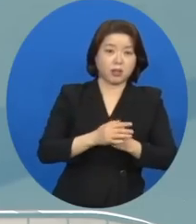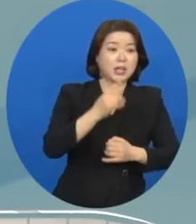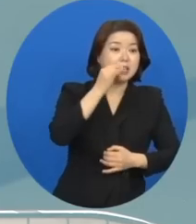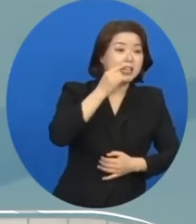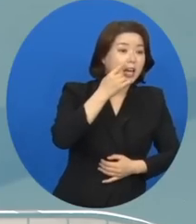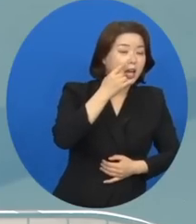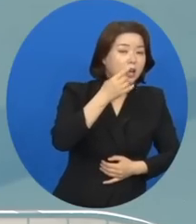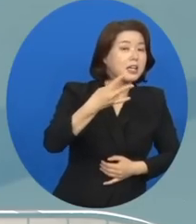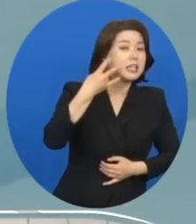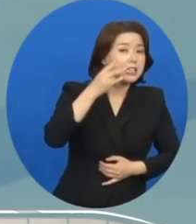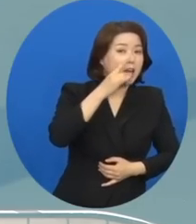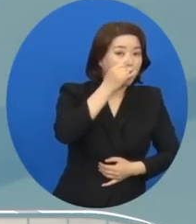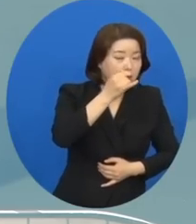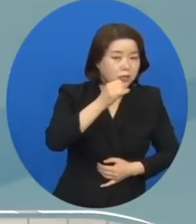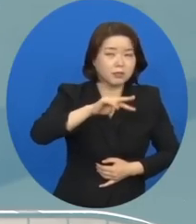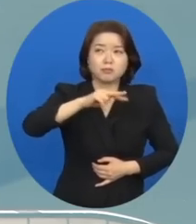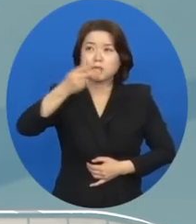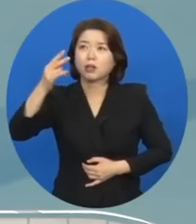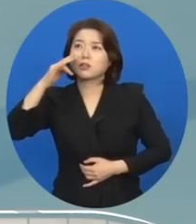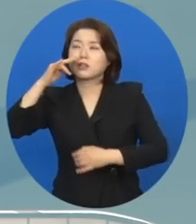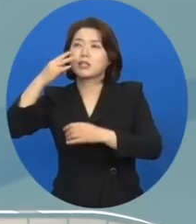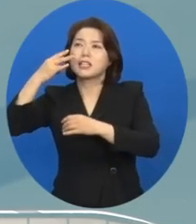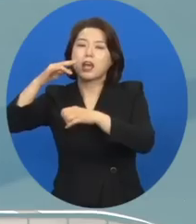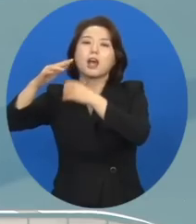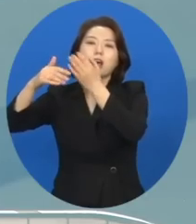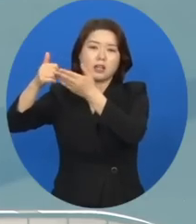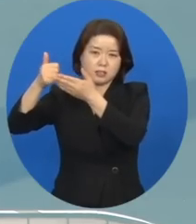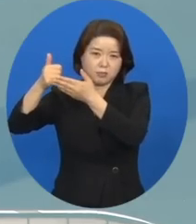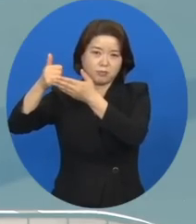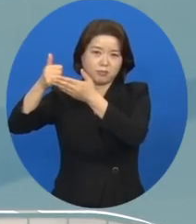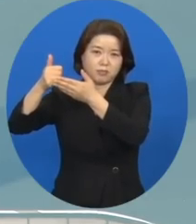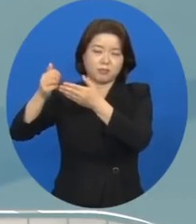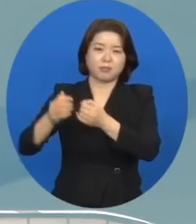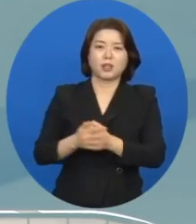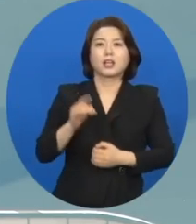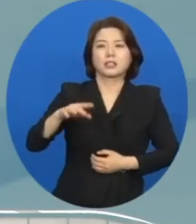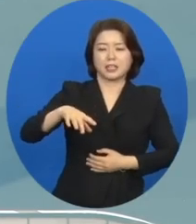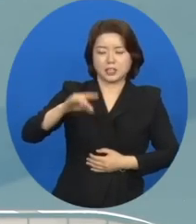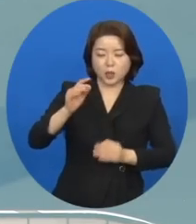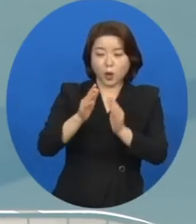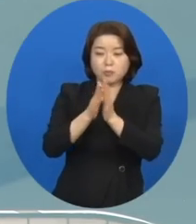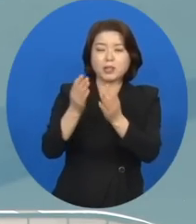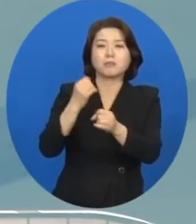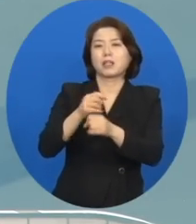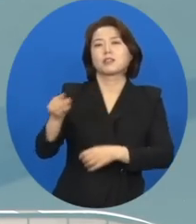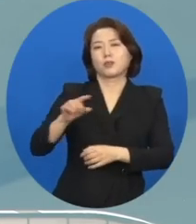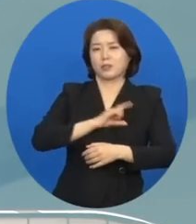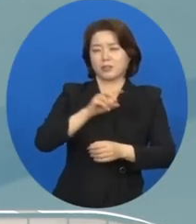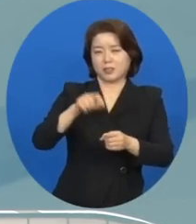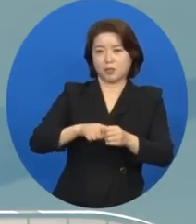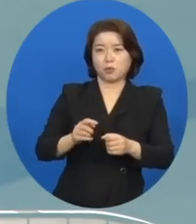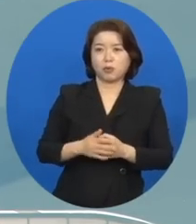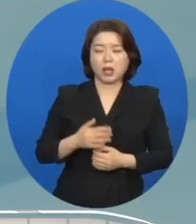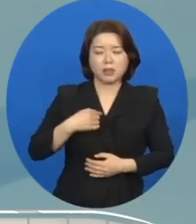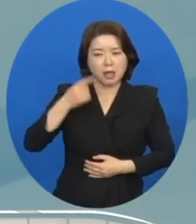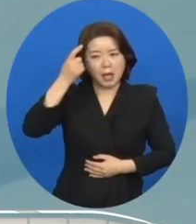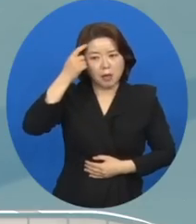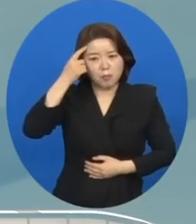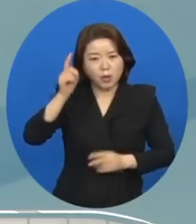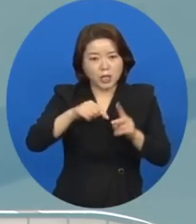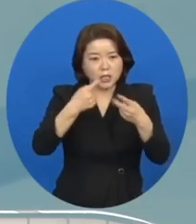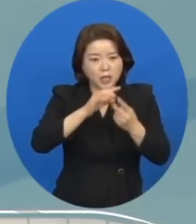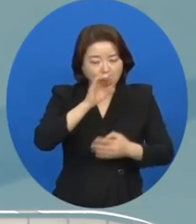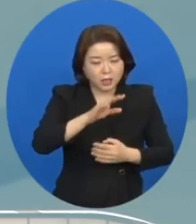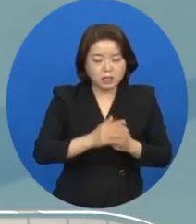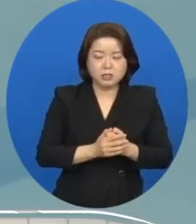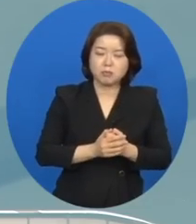2015년에 그분이 내신 첫 책이 제목이 예 하나님. 내 머리로는 이해가 안 되는데 왜 이런